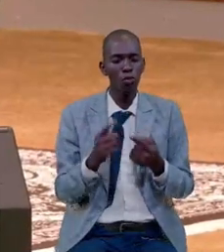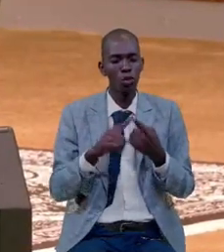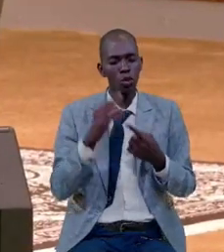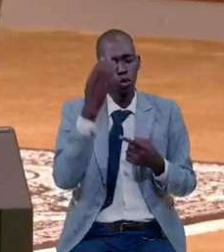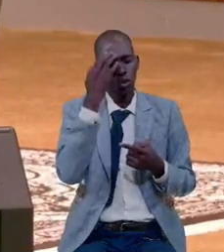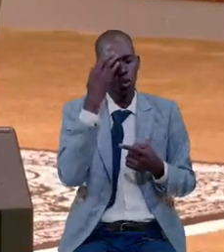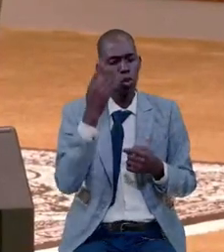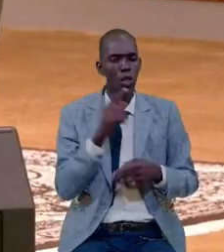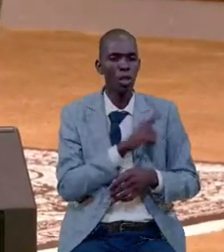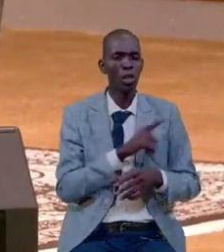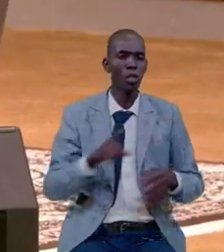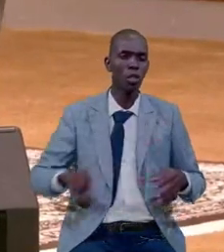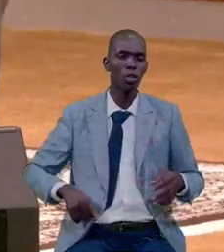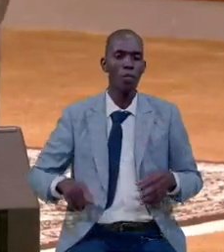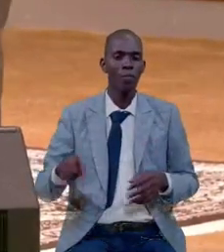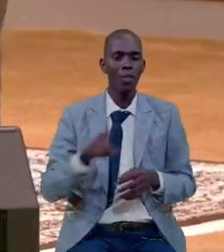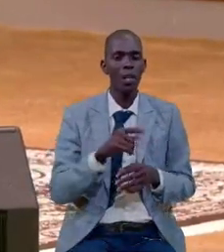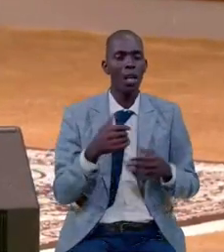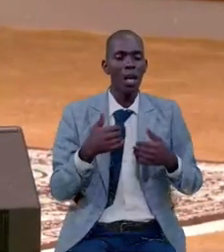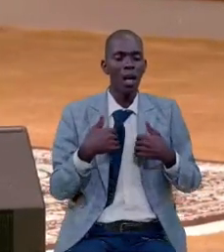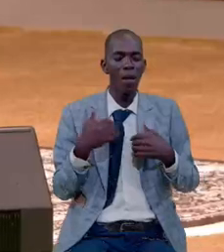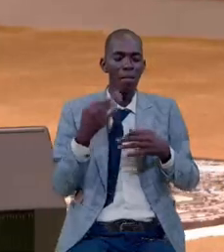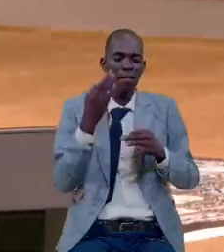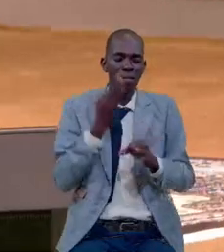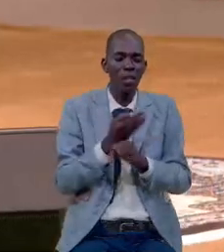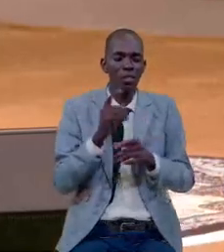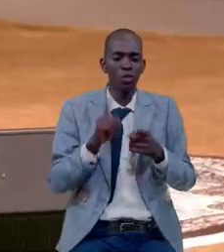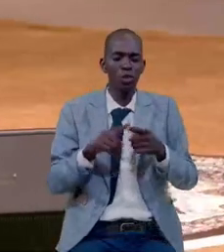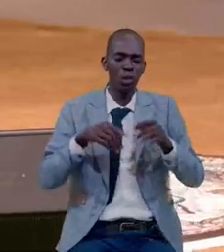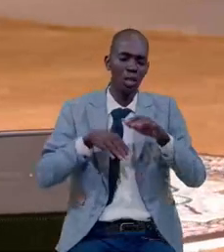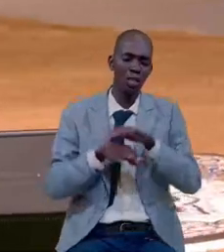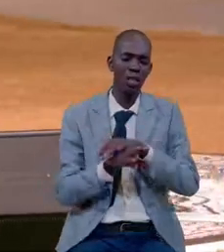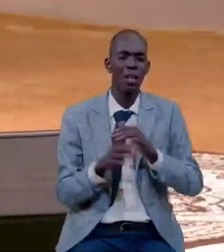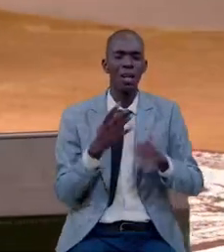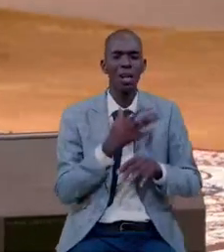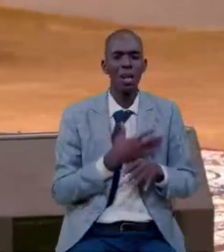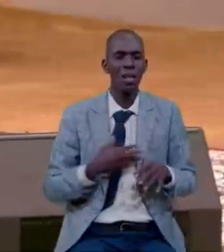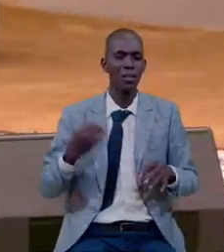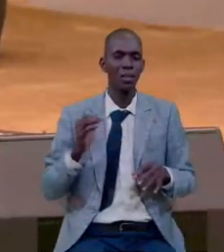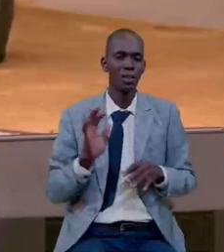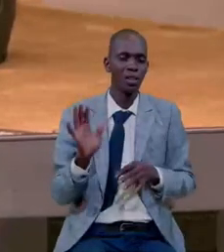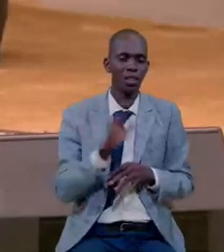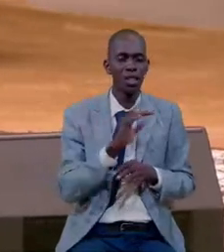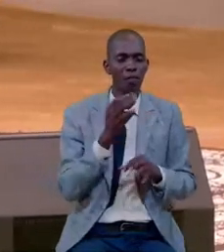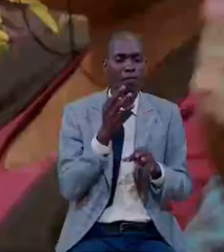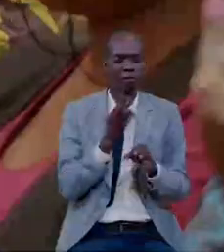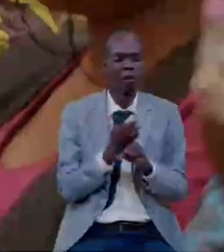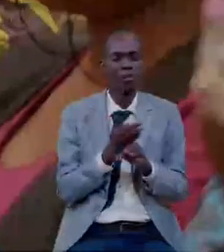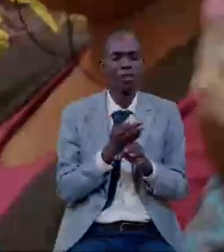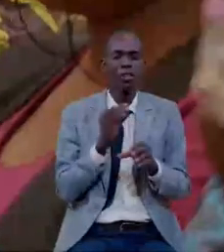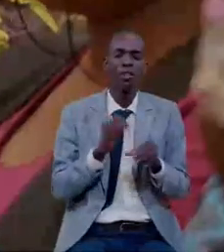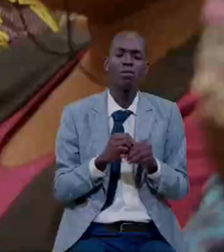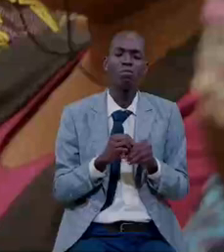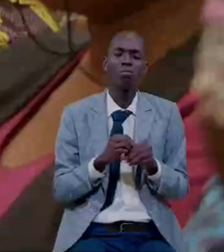ils avaient la foi pour entrer, mais la foi pour exprimer leur joie dans